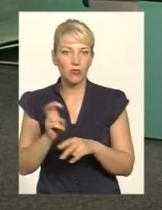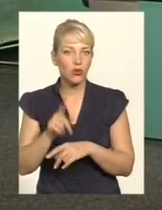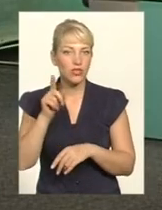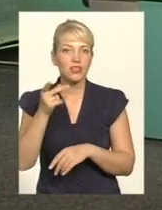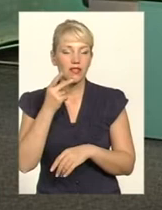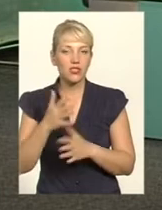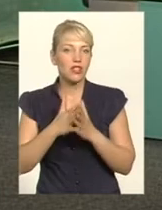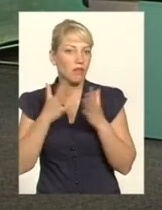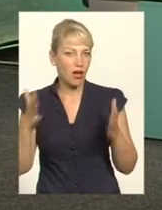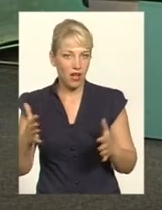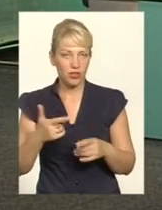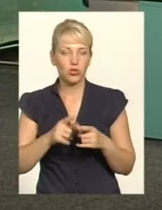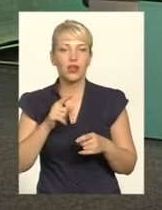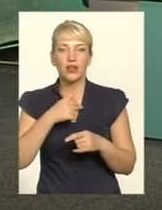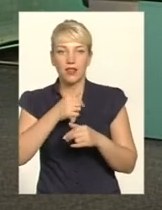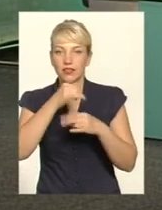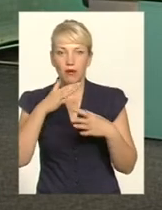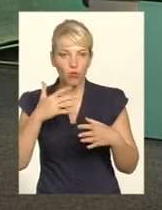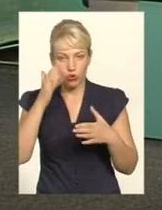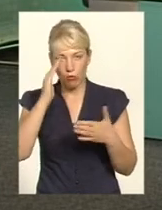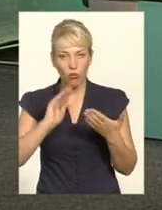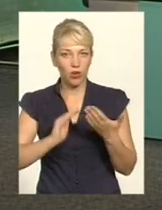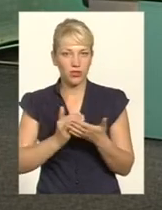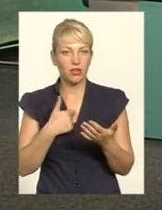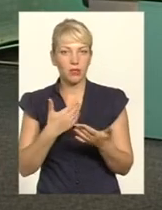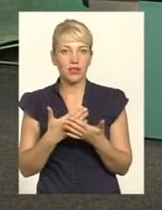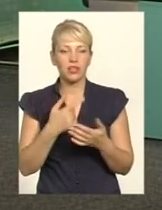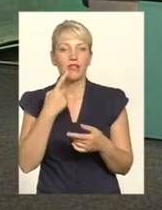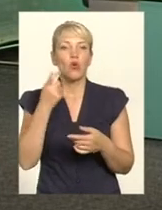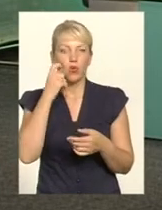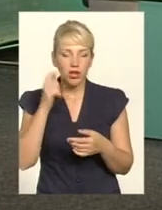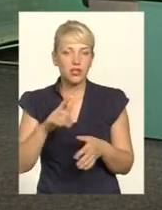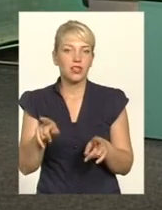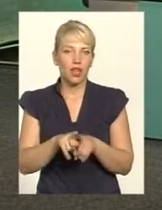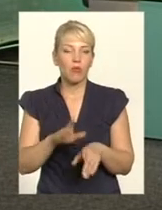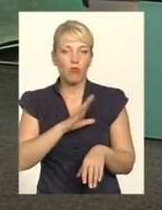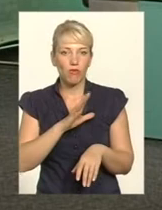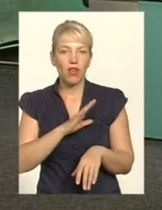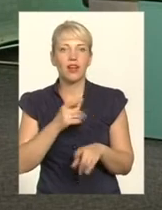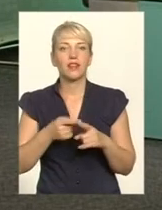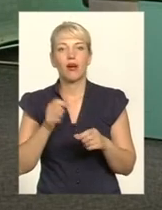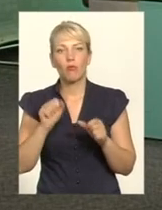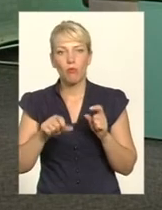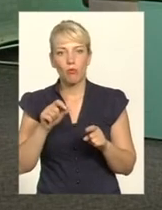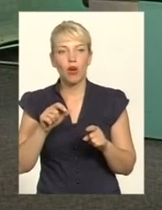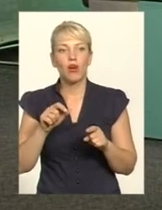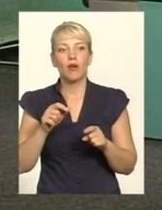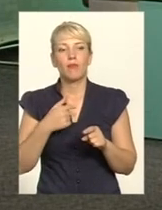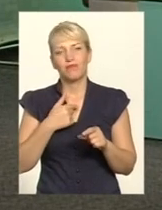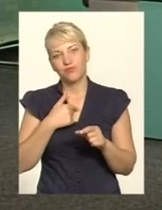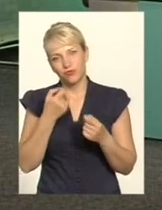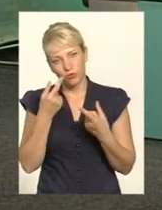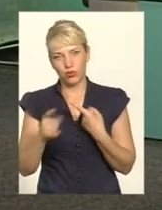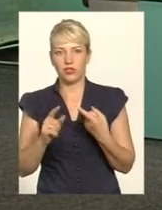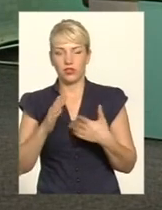який великий, я не вношу політичний компонент, українців теж достатньо буває, можливо, трошечки інакше все-таки ми себе поводимо,